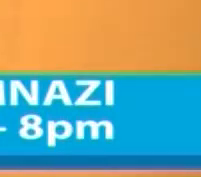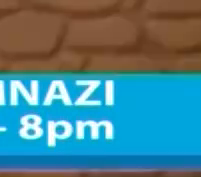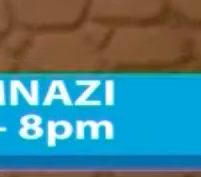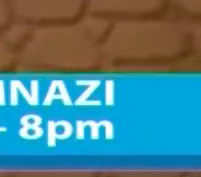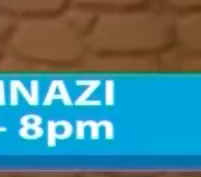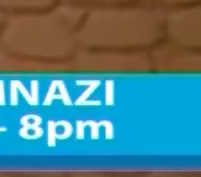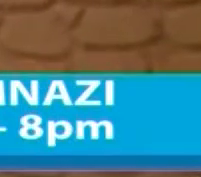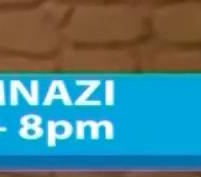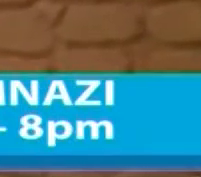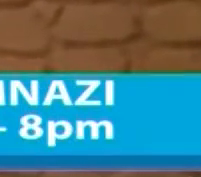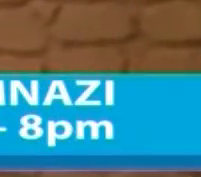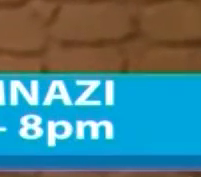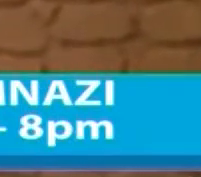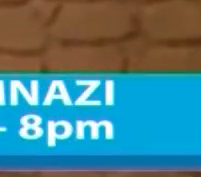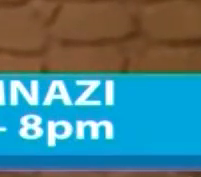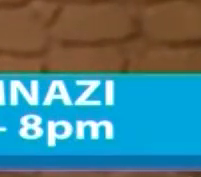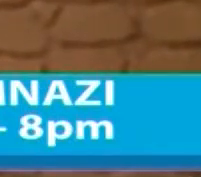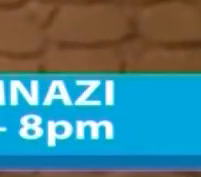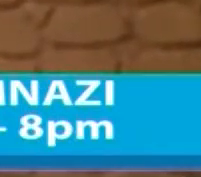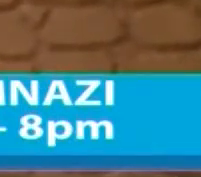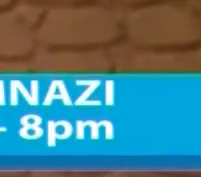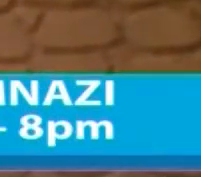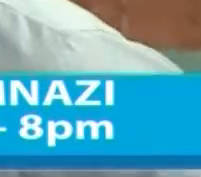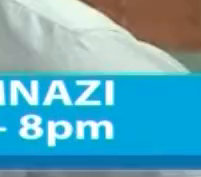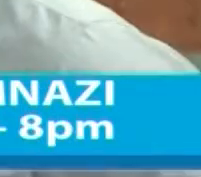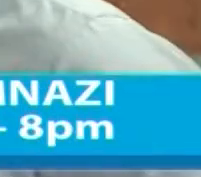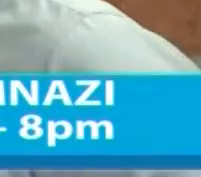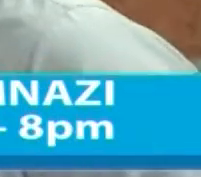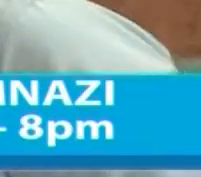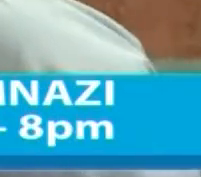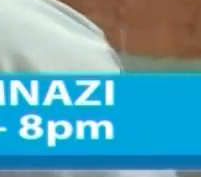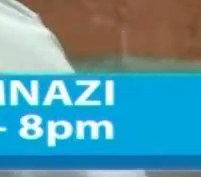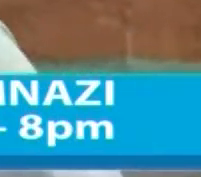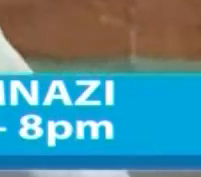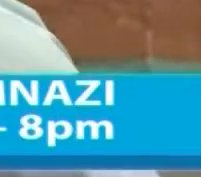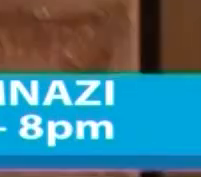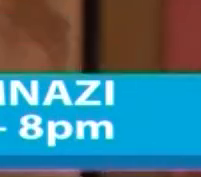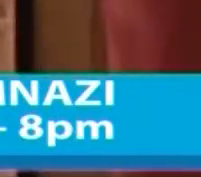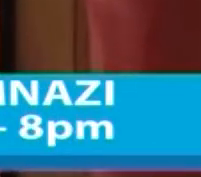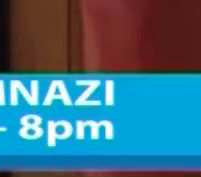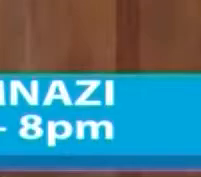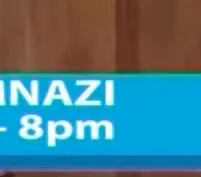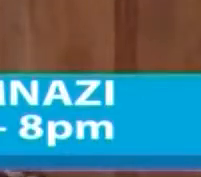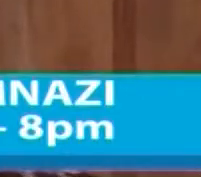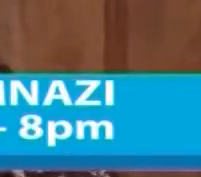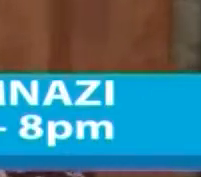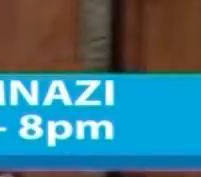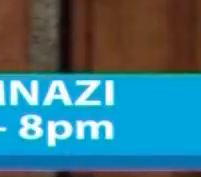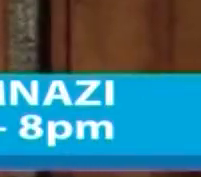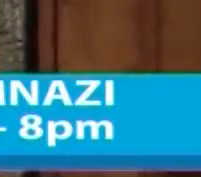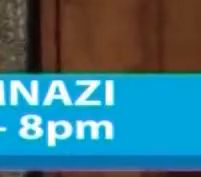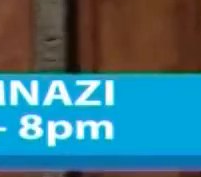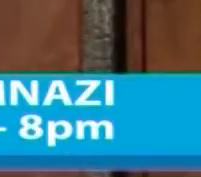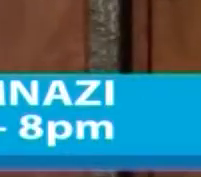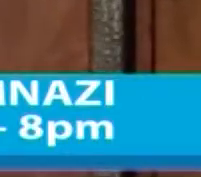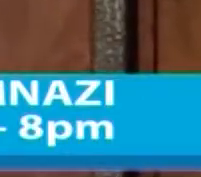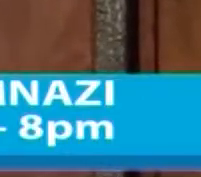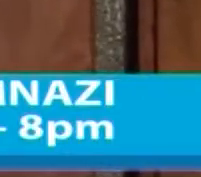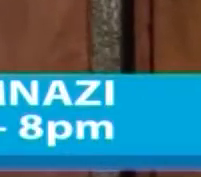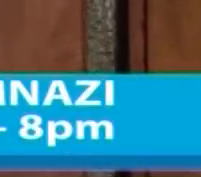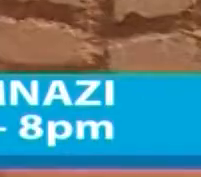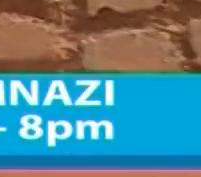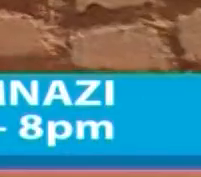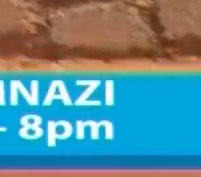rafiki yangu? Kwani leo ulikuwa mficho wapi wewe? Ulikuwa mficho wapi wewe? Wewe vipi mume